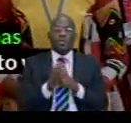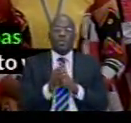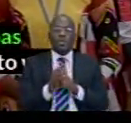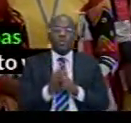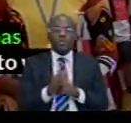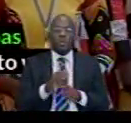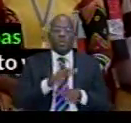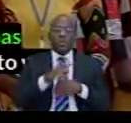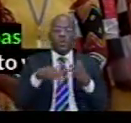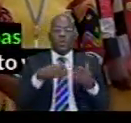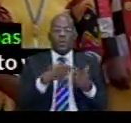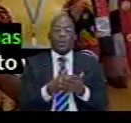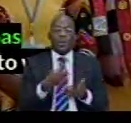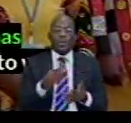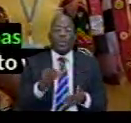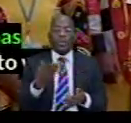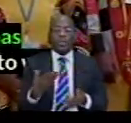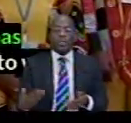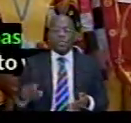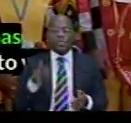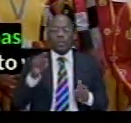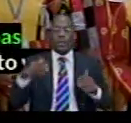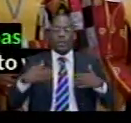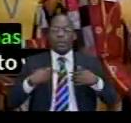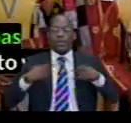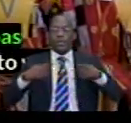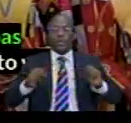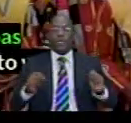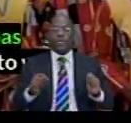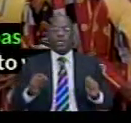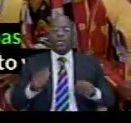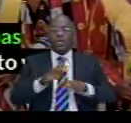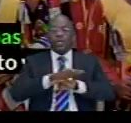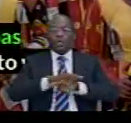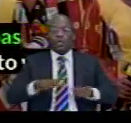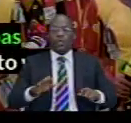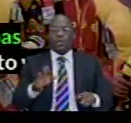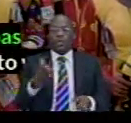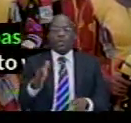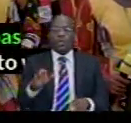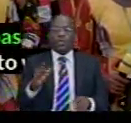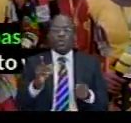Tout ce que tu essaies